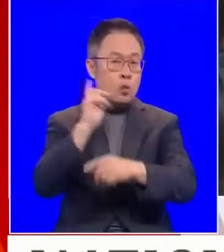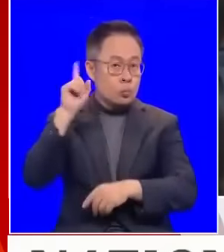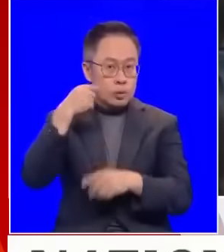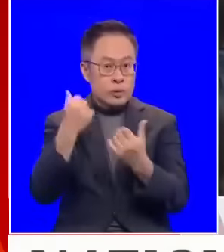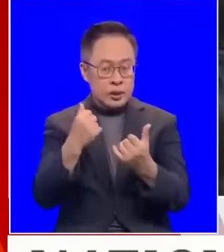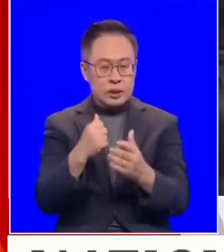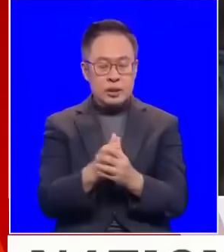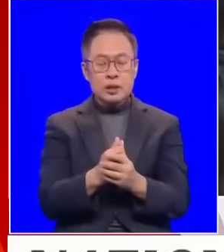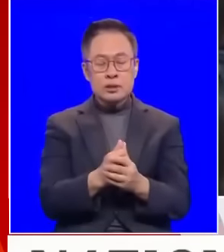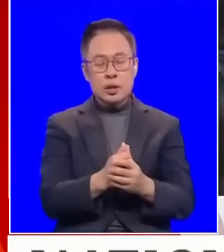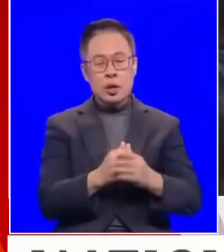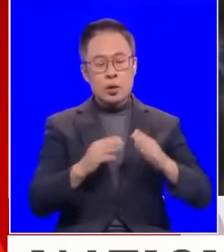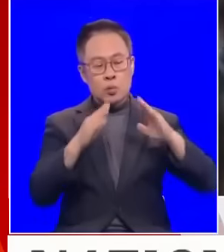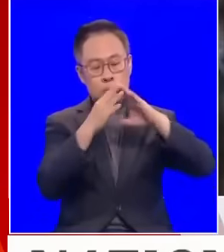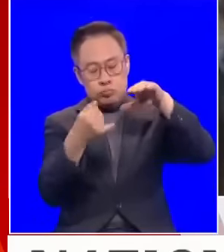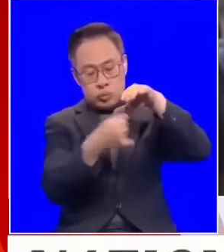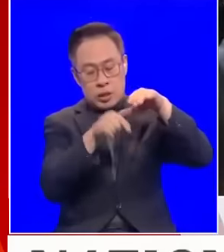คดีครับ